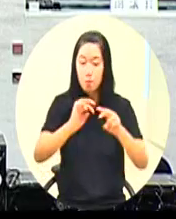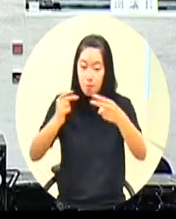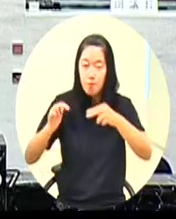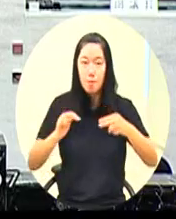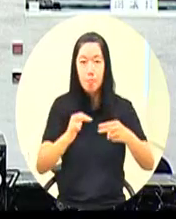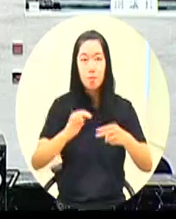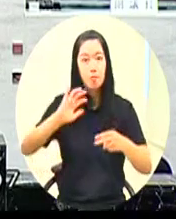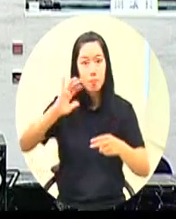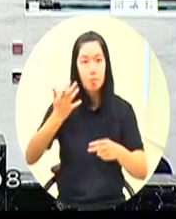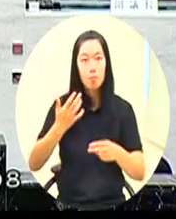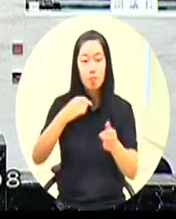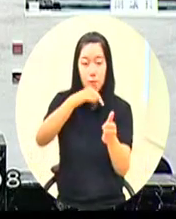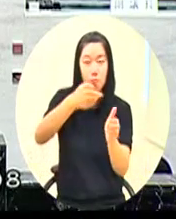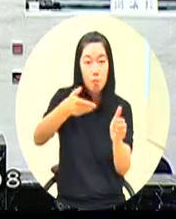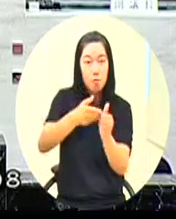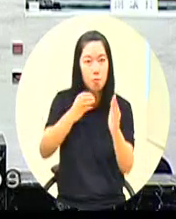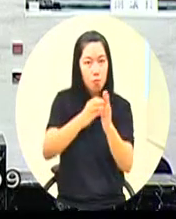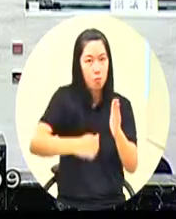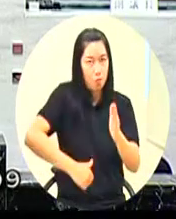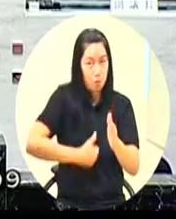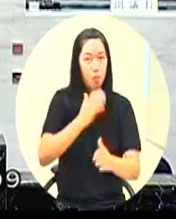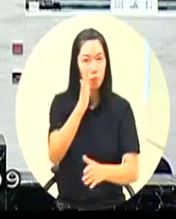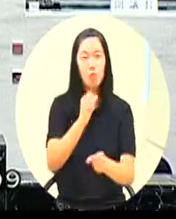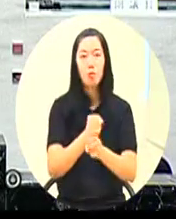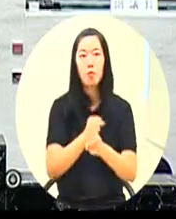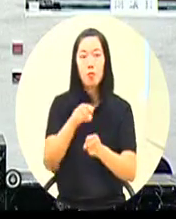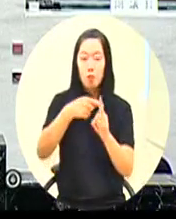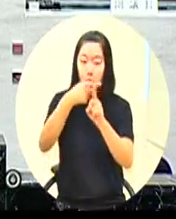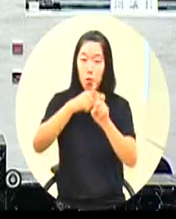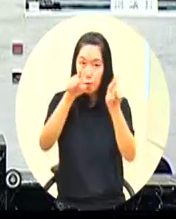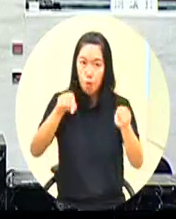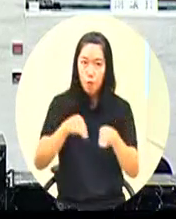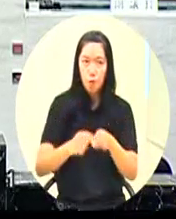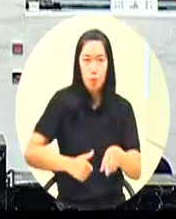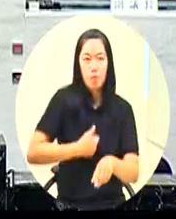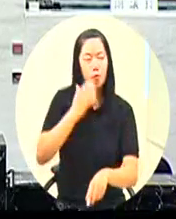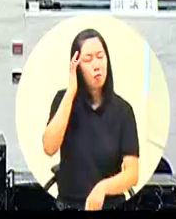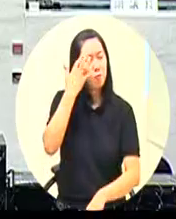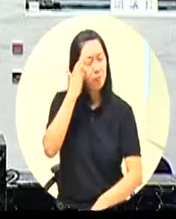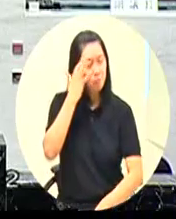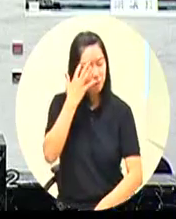教育局真的是有啦，哈，让您知道一下，这个量表还蛮复杂的。